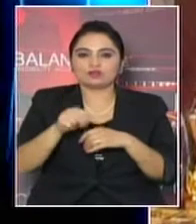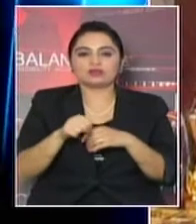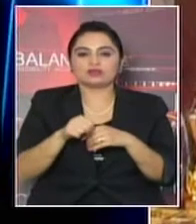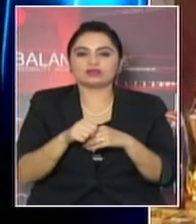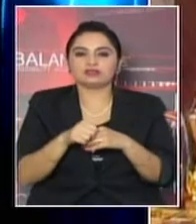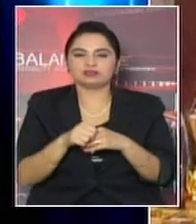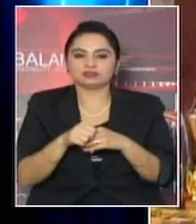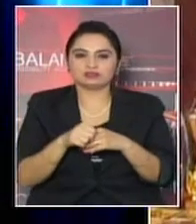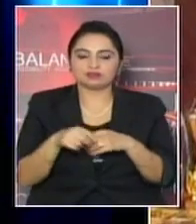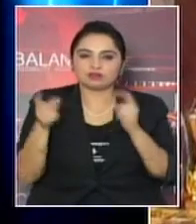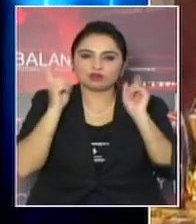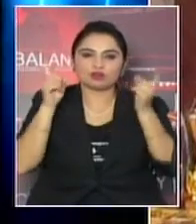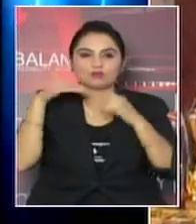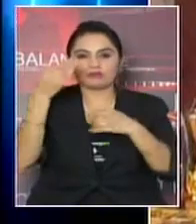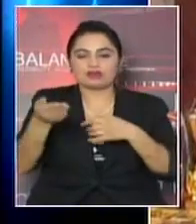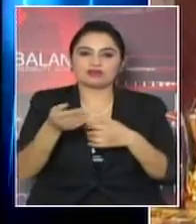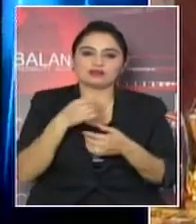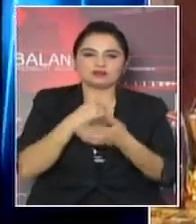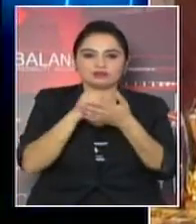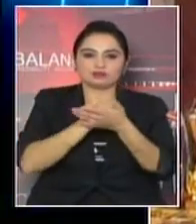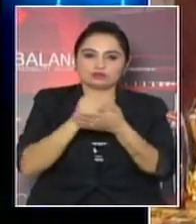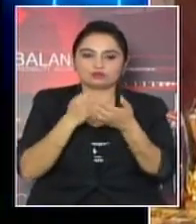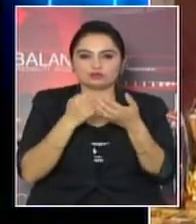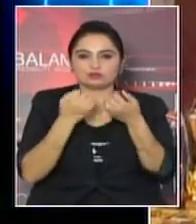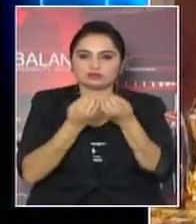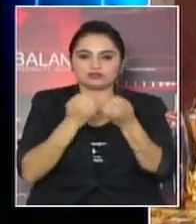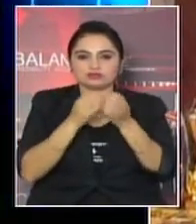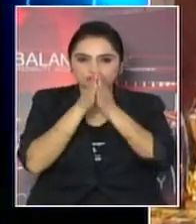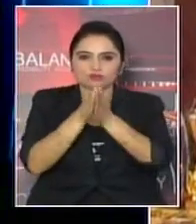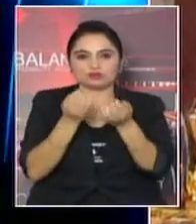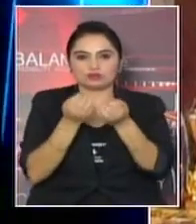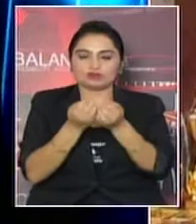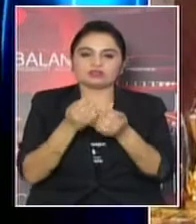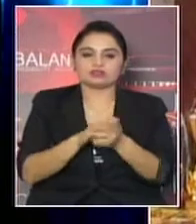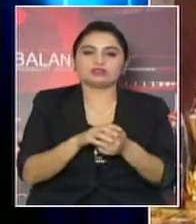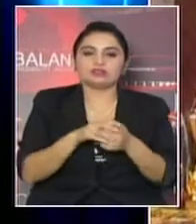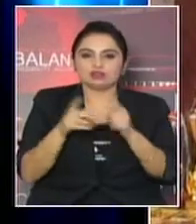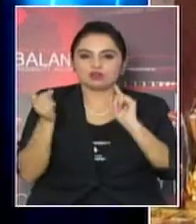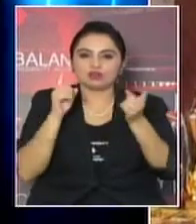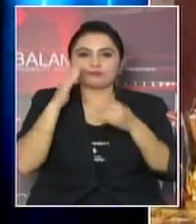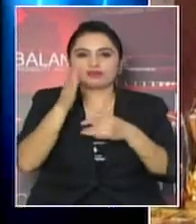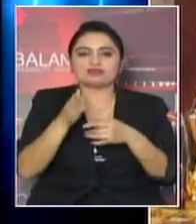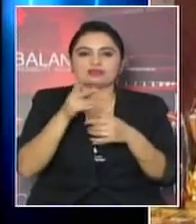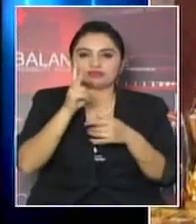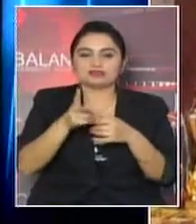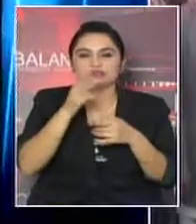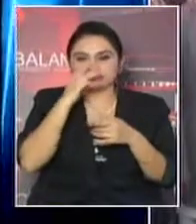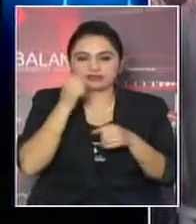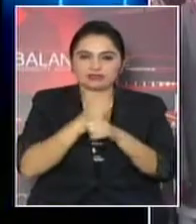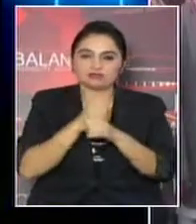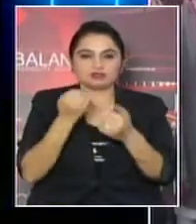आवाजलाई नगरपालिकाले सम्बोधन गर्नेछ। नगरपालिकाले त्यसका लागि छिट्टै नै व्यवस्था गर्नेछ र त्यतापट्टि हामी अग्रसर